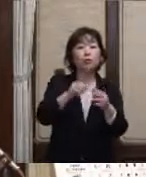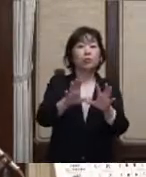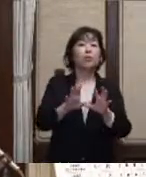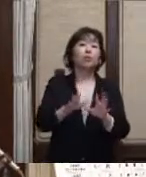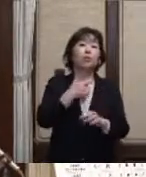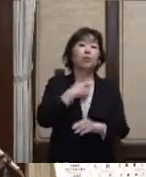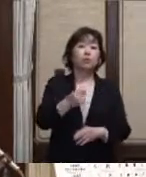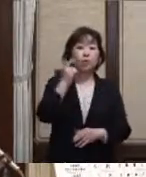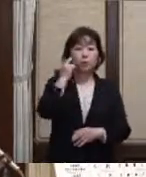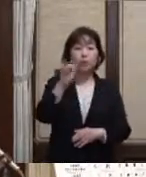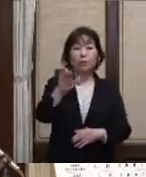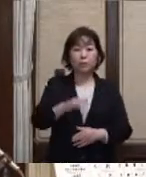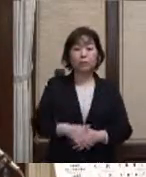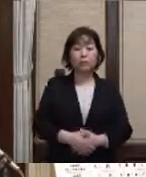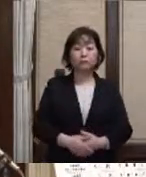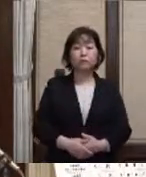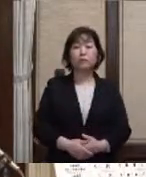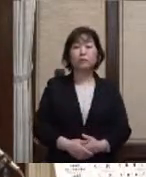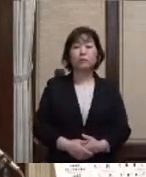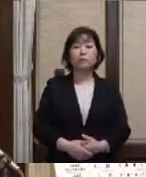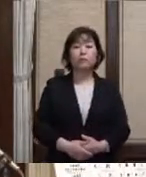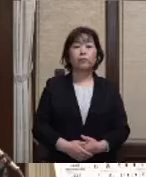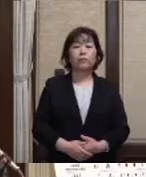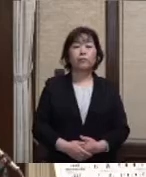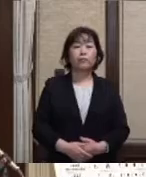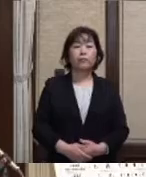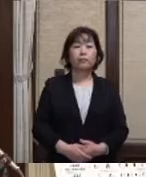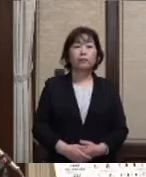めていただきたいと思います。